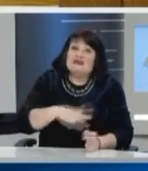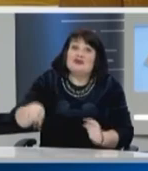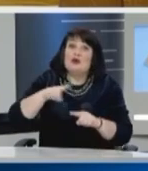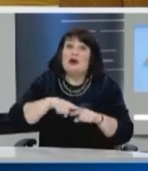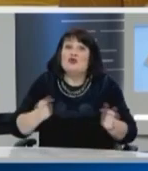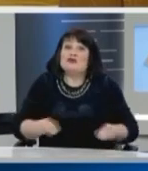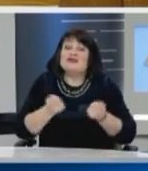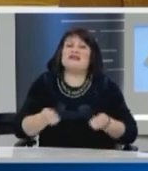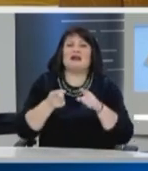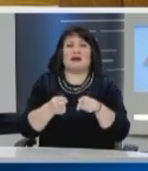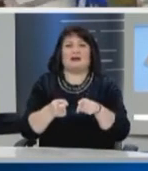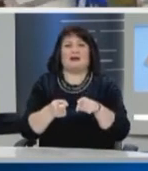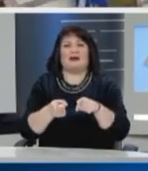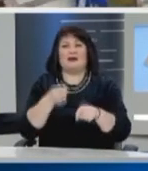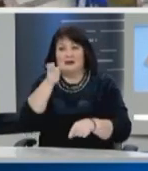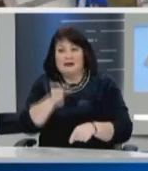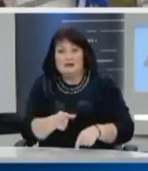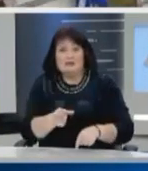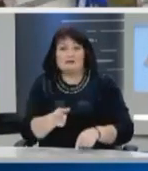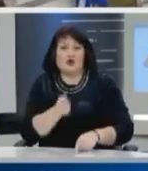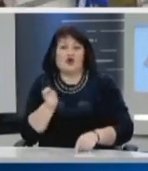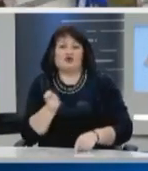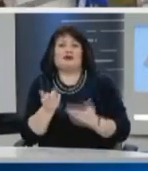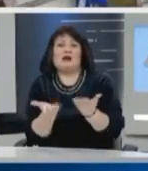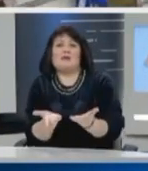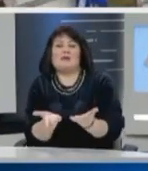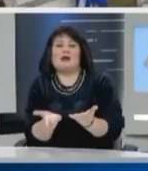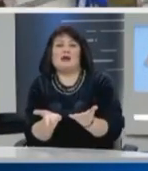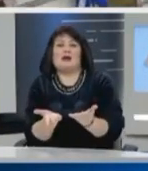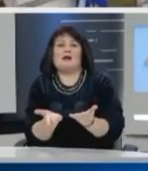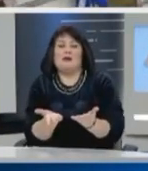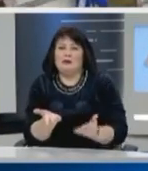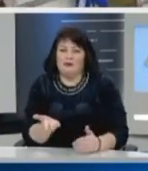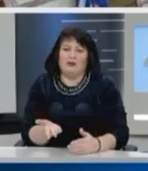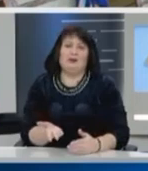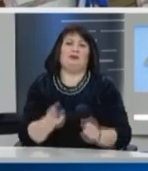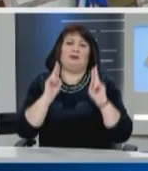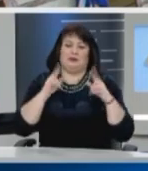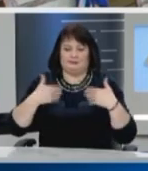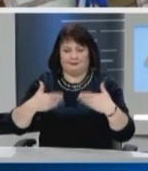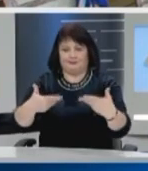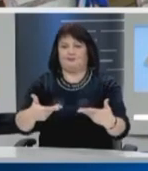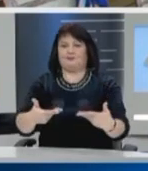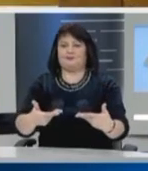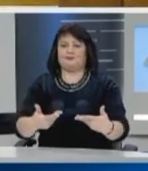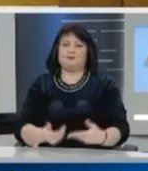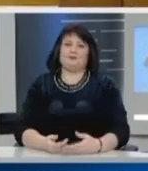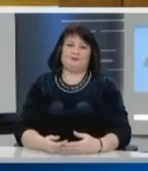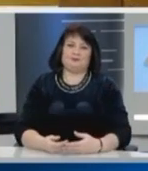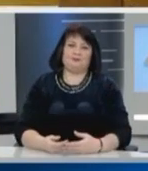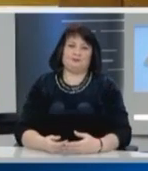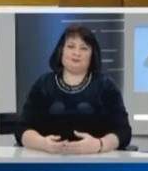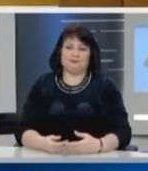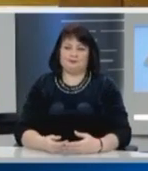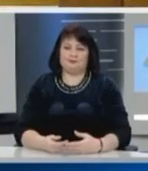λαό. Σε αυτόν οφείλεται το γεγονός ότι σήμερα η χώρα μπορεί να ταινίζει με μεγαλύτερη αισιοδοξία το μέλλον.